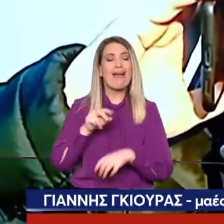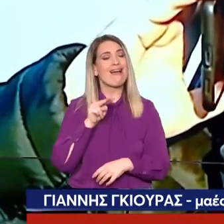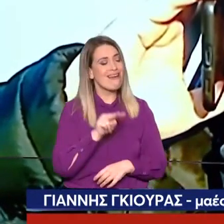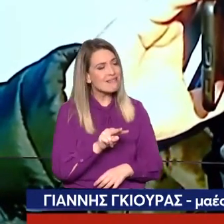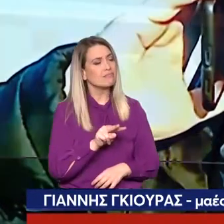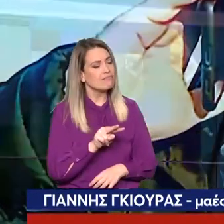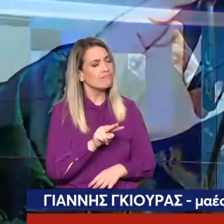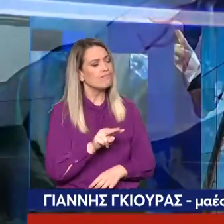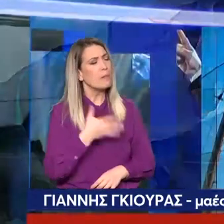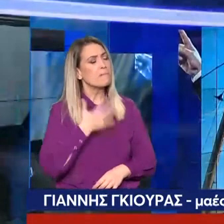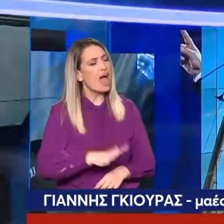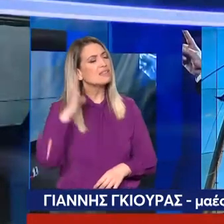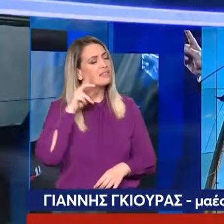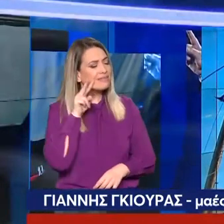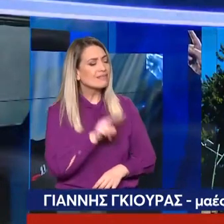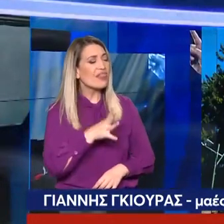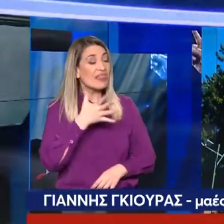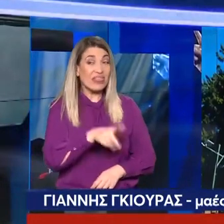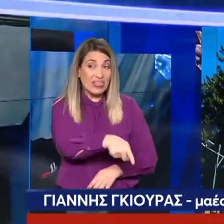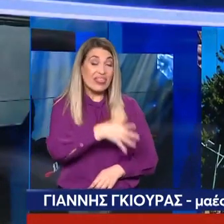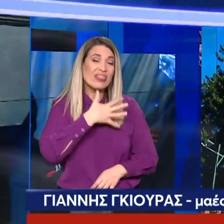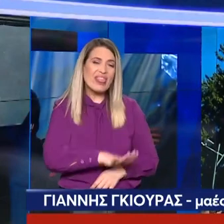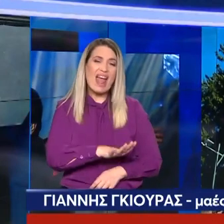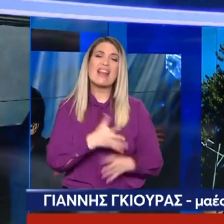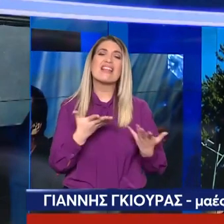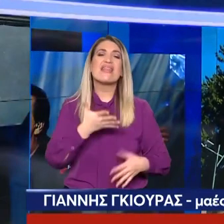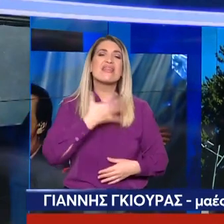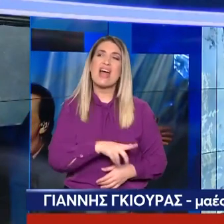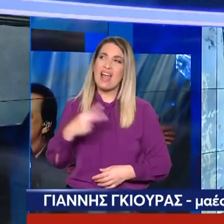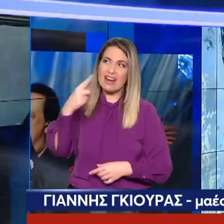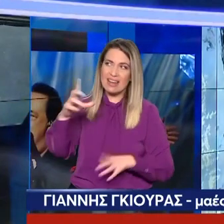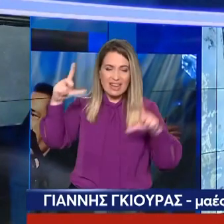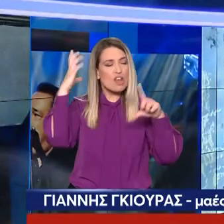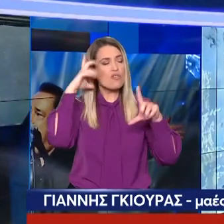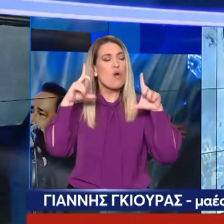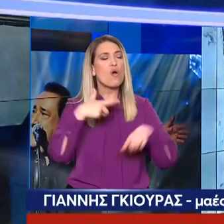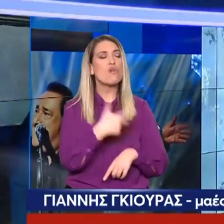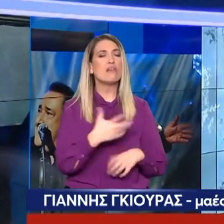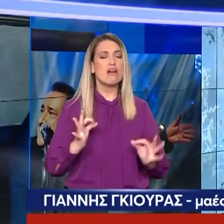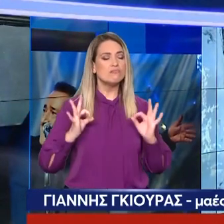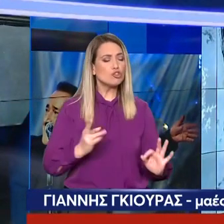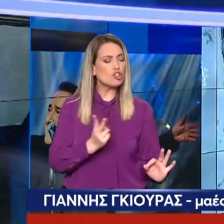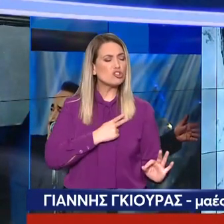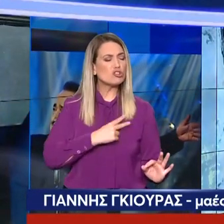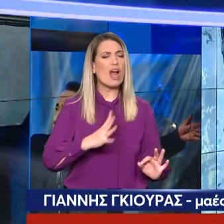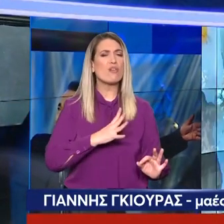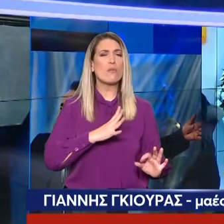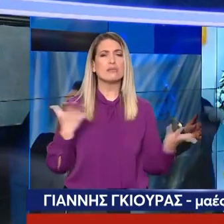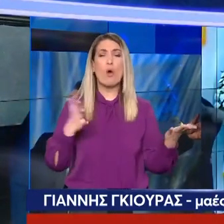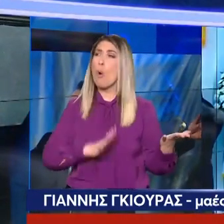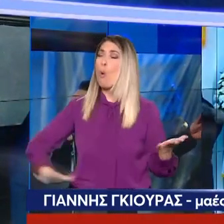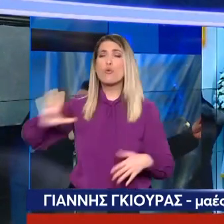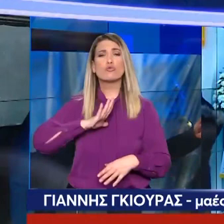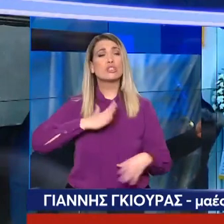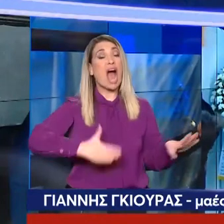θυμόμαστε έτσι δυνατό και αξιοπρεπή, άρχοντα όπως τον λέει ο πολύς ο κόσμος. Κύριε Γιούρα, όταν έγινε αυτή η συναυλία